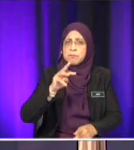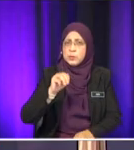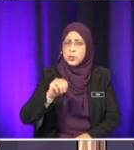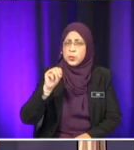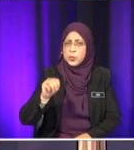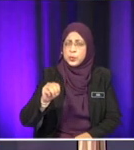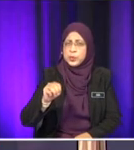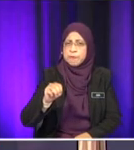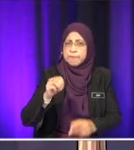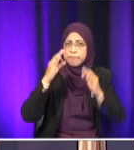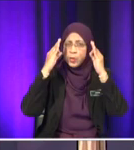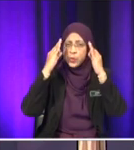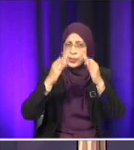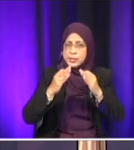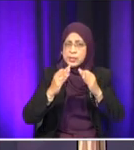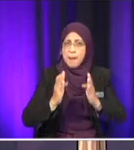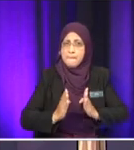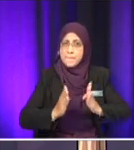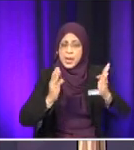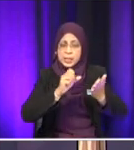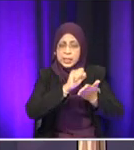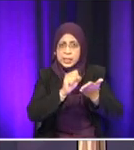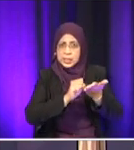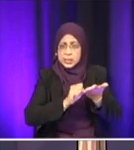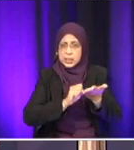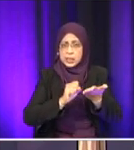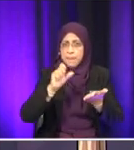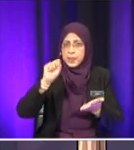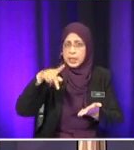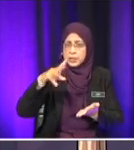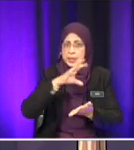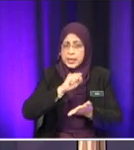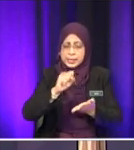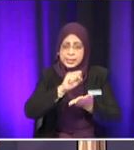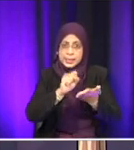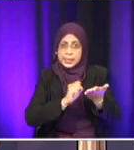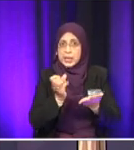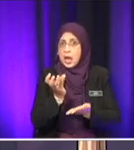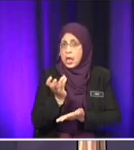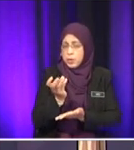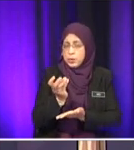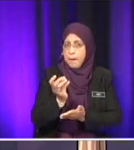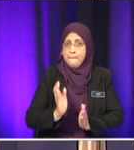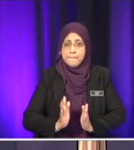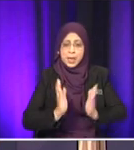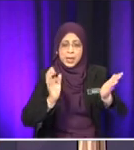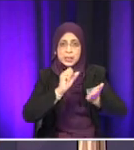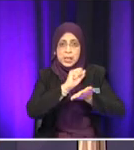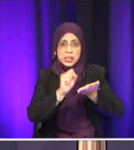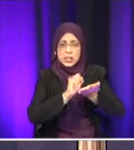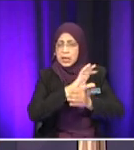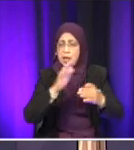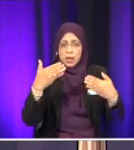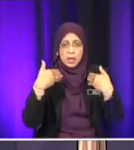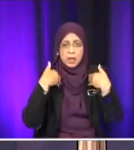tekankan ke arah bahasa sini bijur dan juga seni halus Oke sebabnya bahasa sini dicoba walaupun tak di dalam